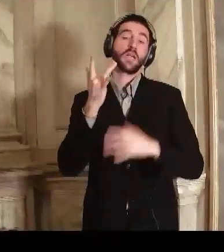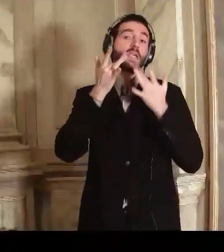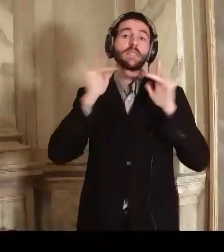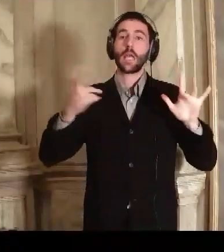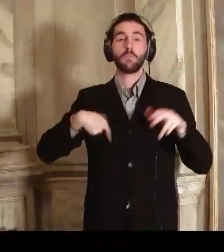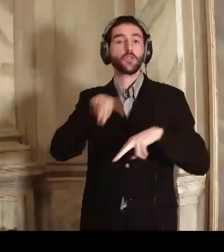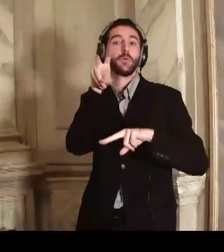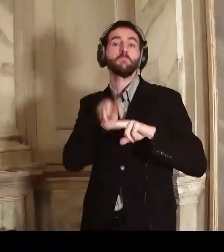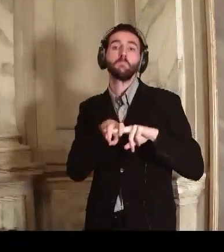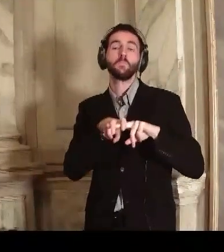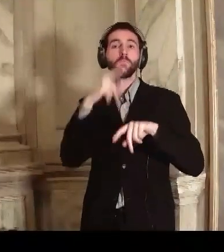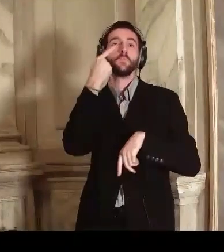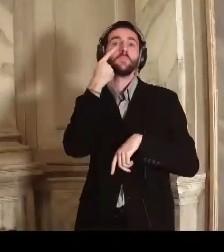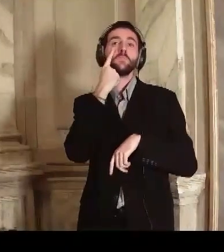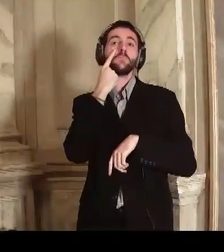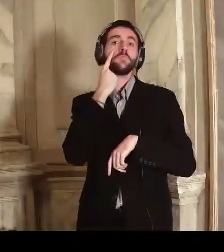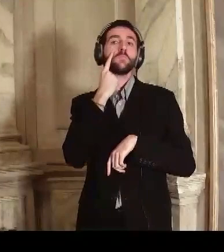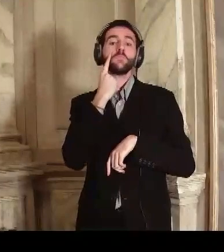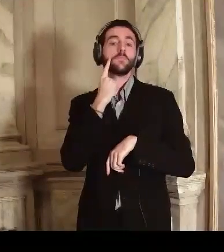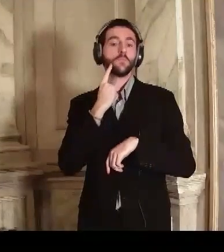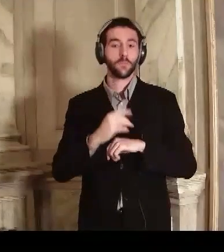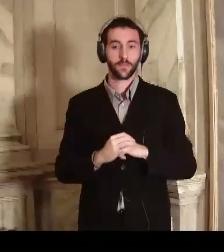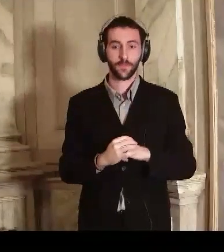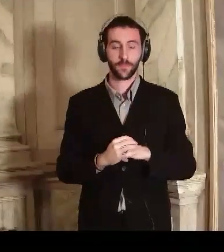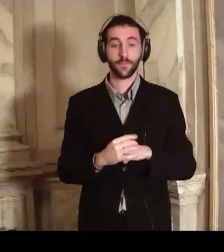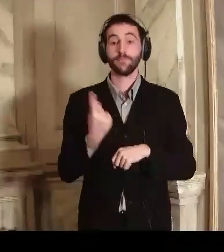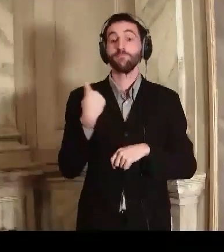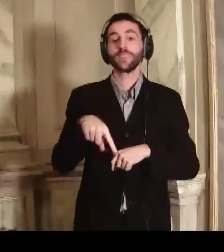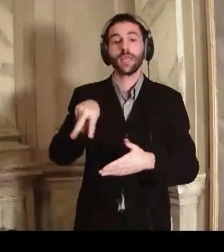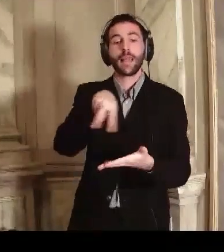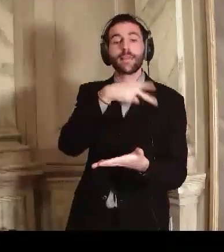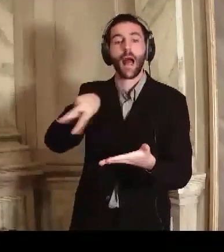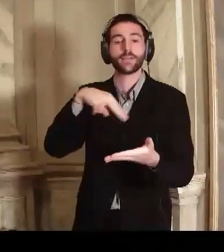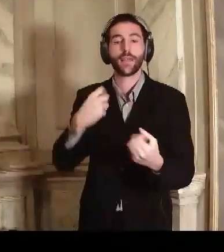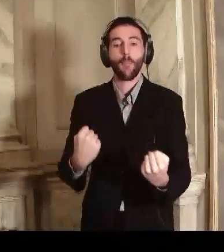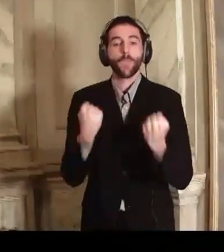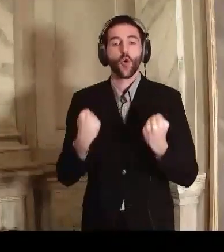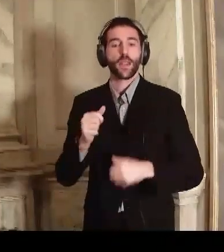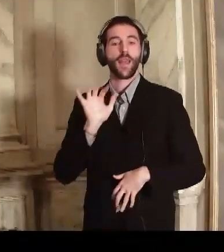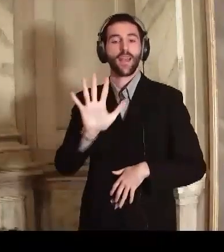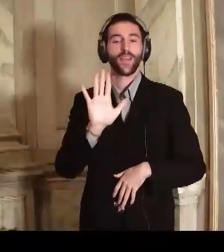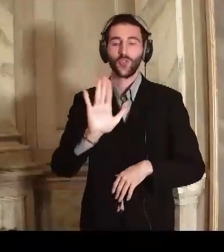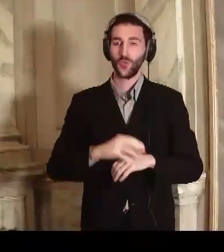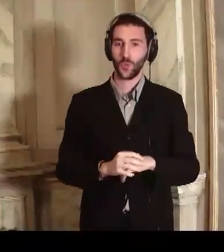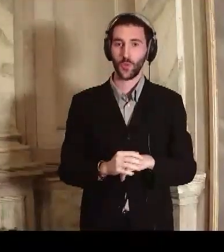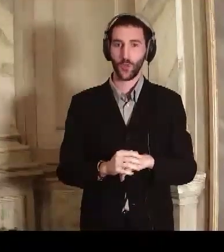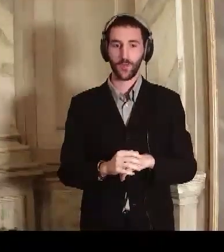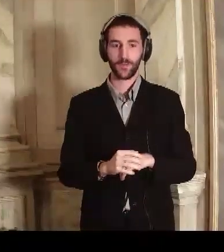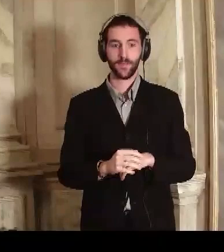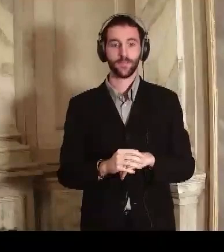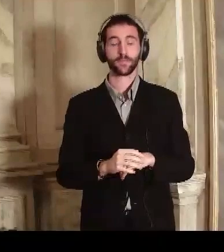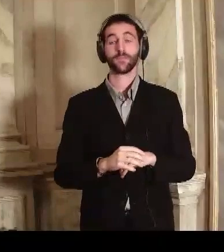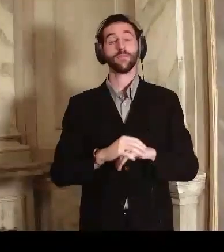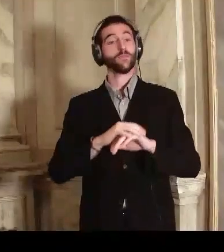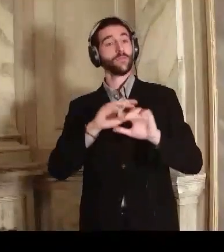con le lacrime che ci scorrono lungo il viso. È il potere della danza. Maggiore la nuova affinità con